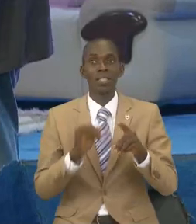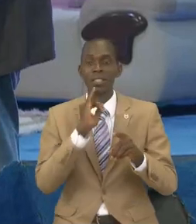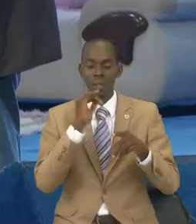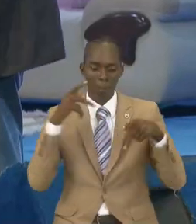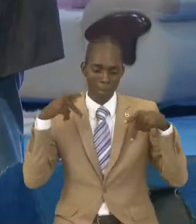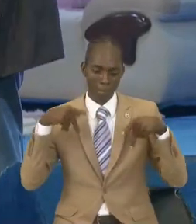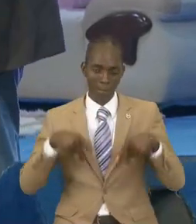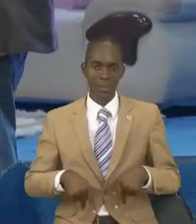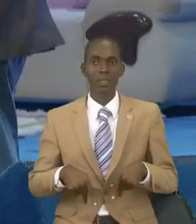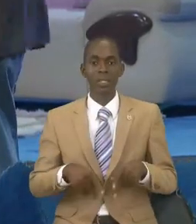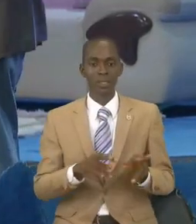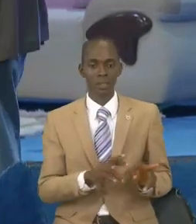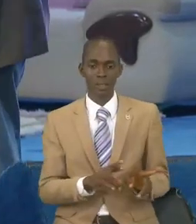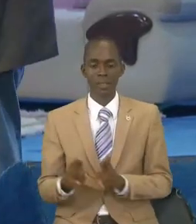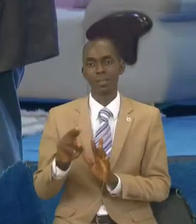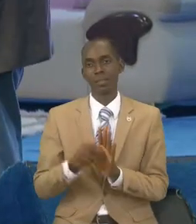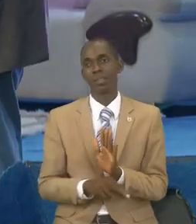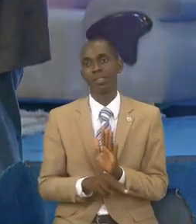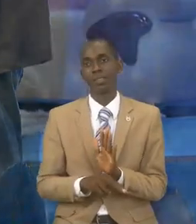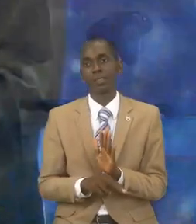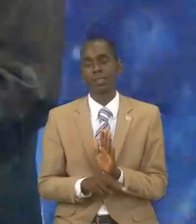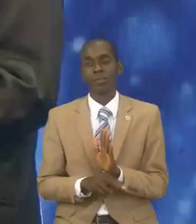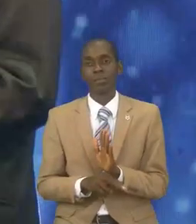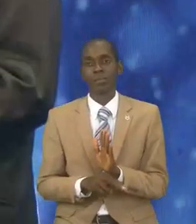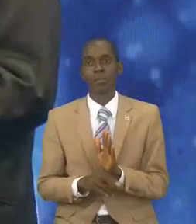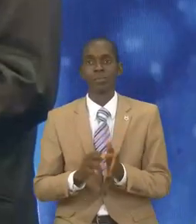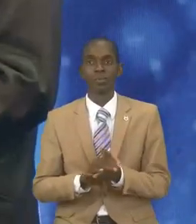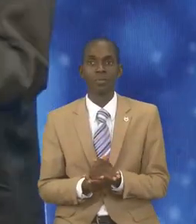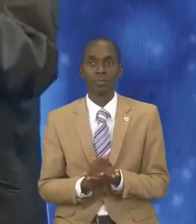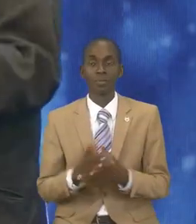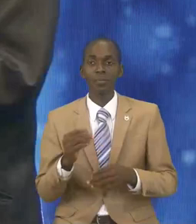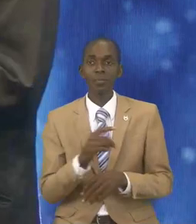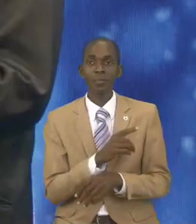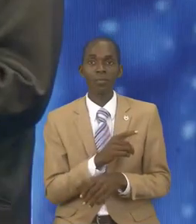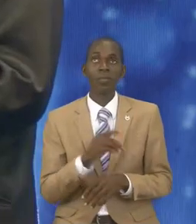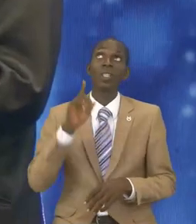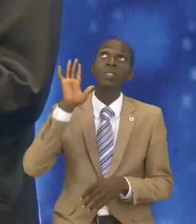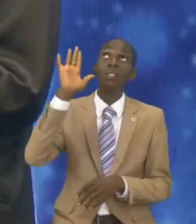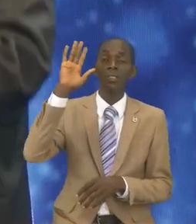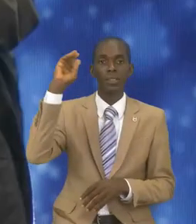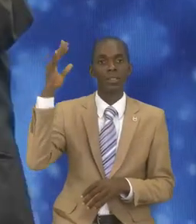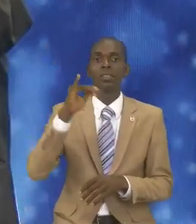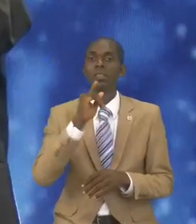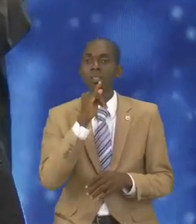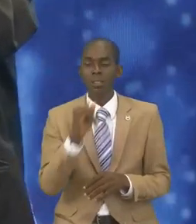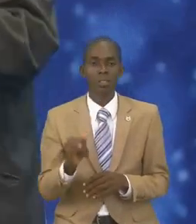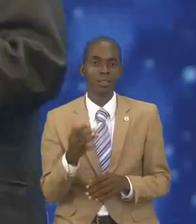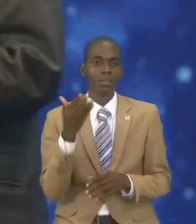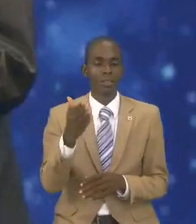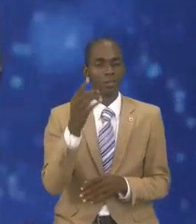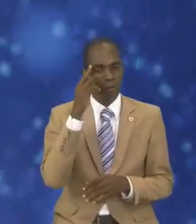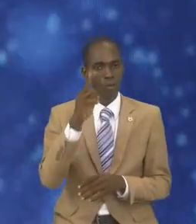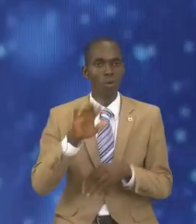la préparation personnelle. Le Seigneur est prêt à tout moment. Sa grâce est disponible en tout